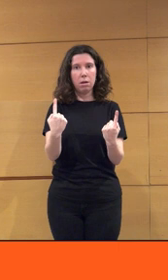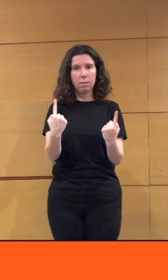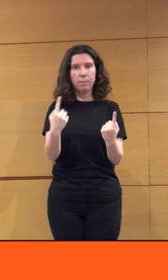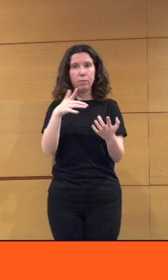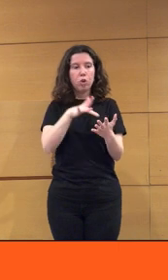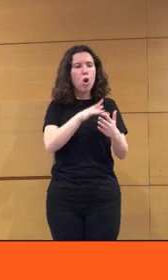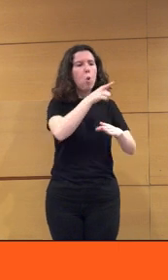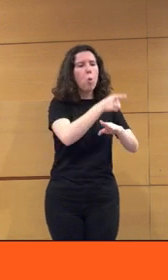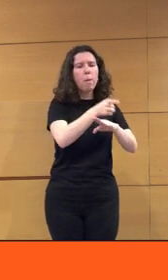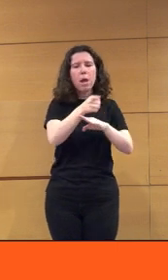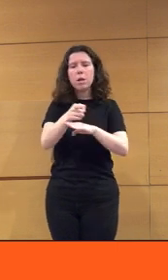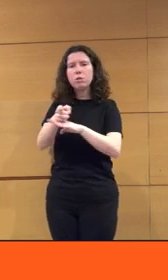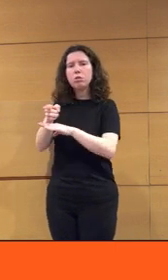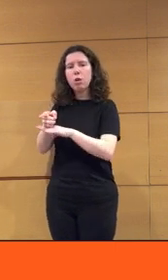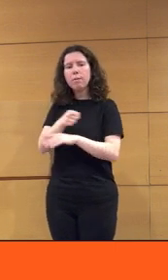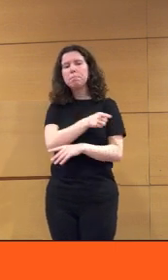dels departaments